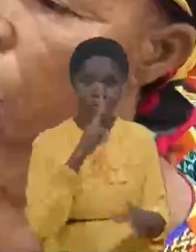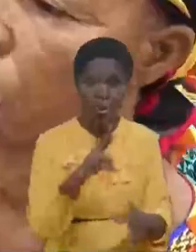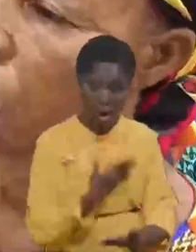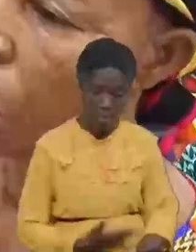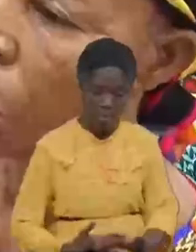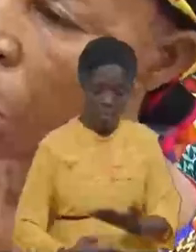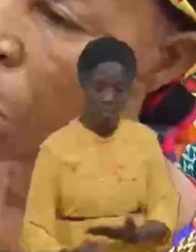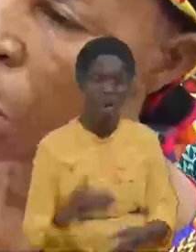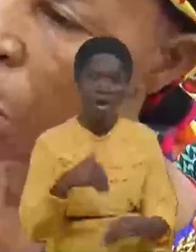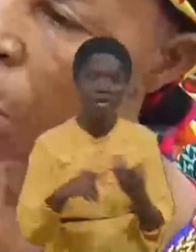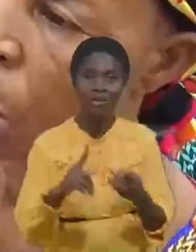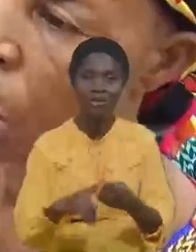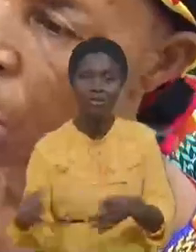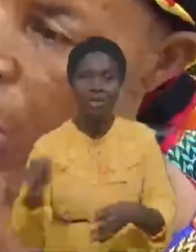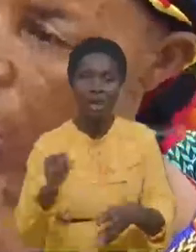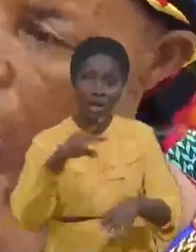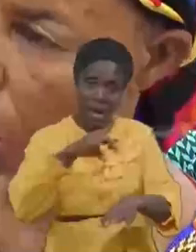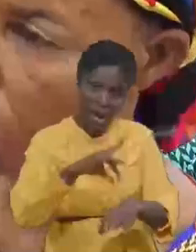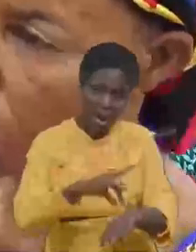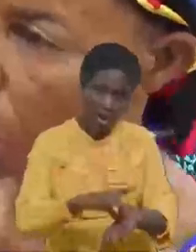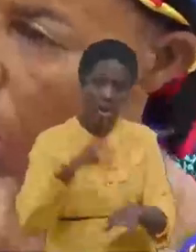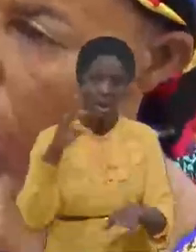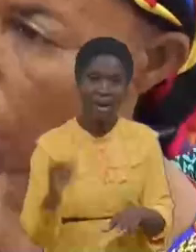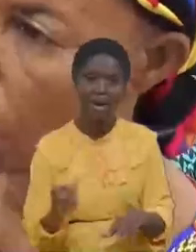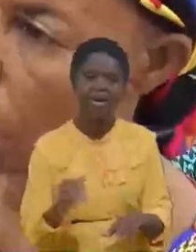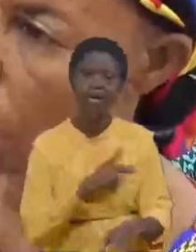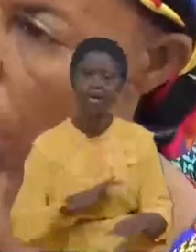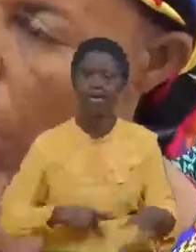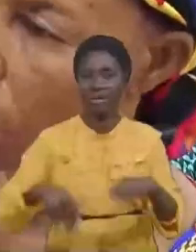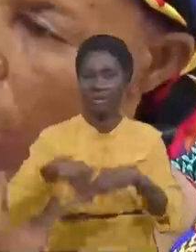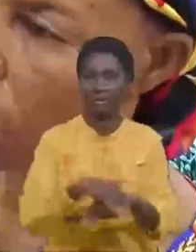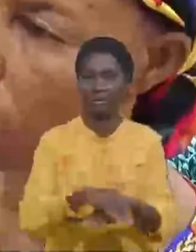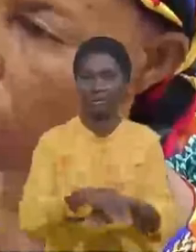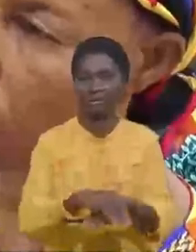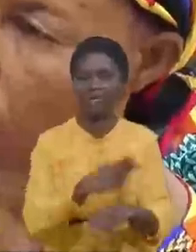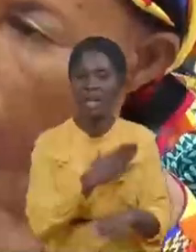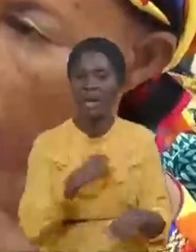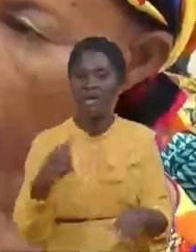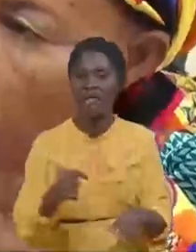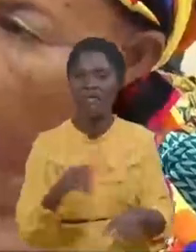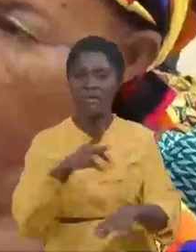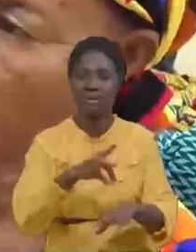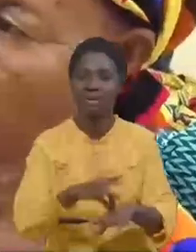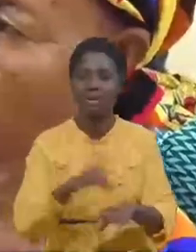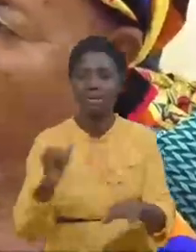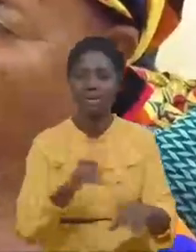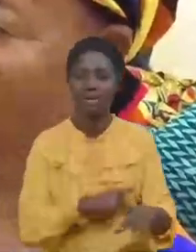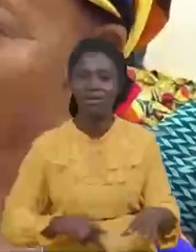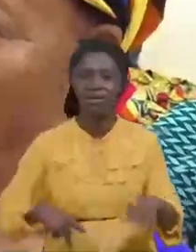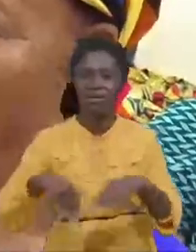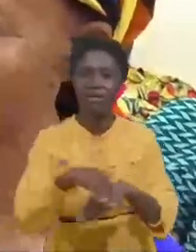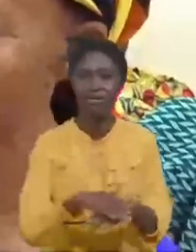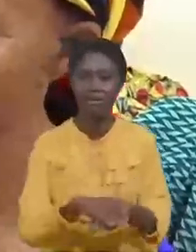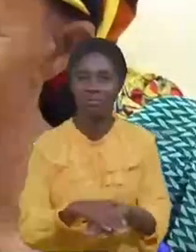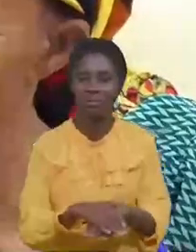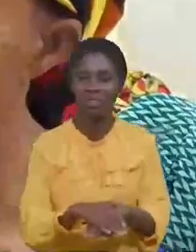vous êtes né dans un royaume terrestre. Et dans le royaume terrestre, il y a